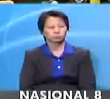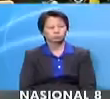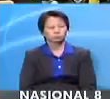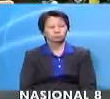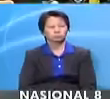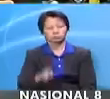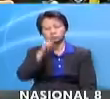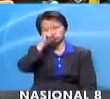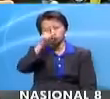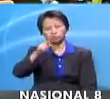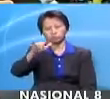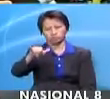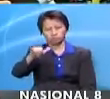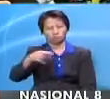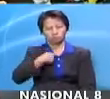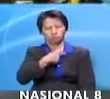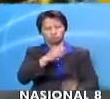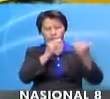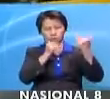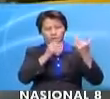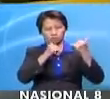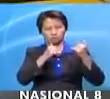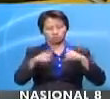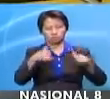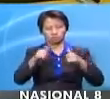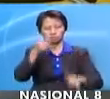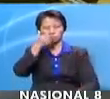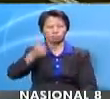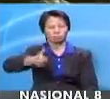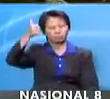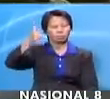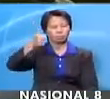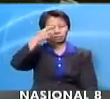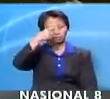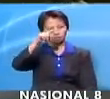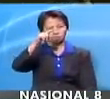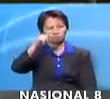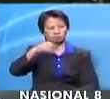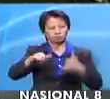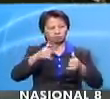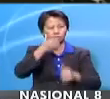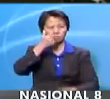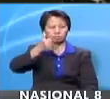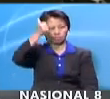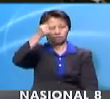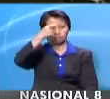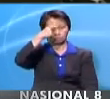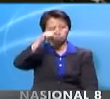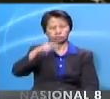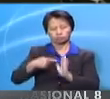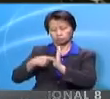Of course, kita memang harap perform our best to macam